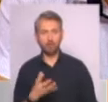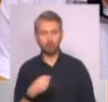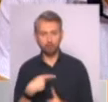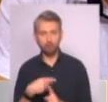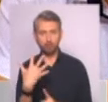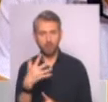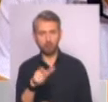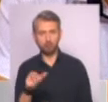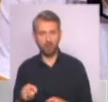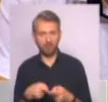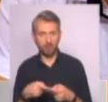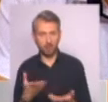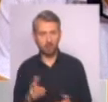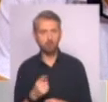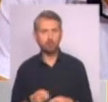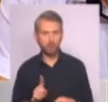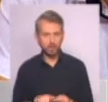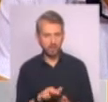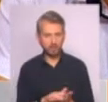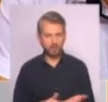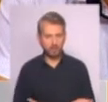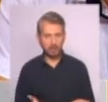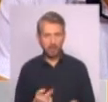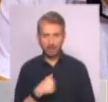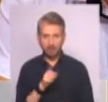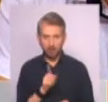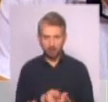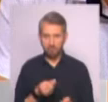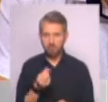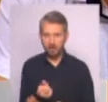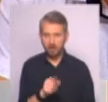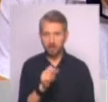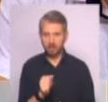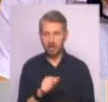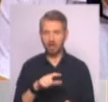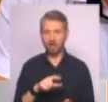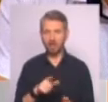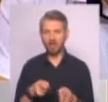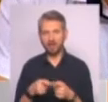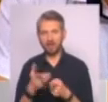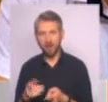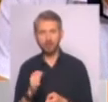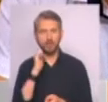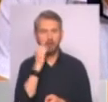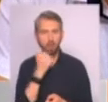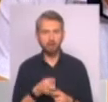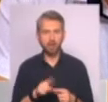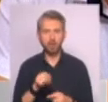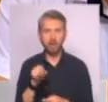5 квартирантов, так что это, извините, я должна платить за квартирантов, за бабушку, которая